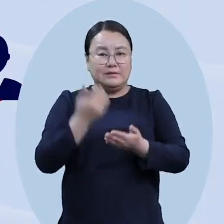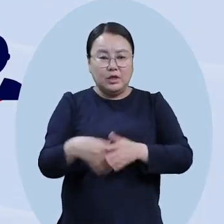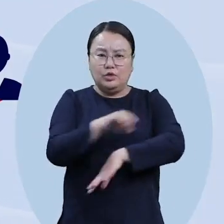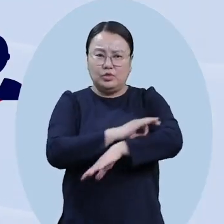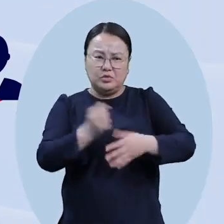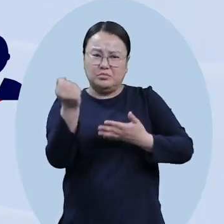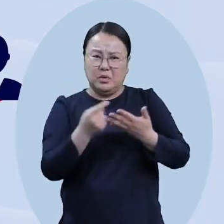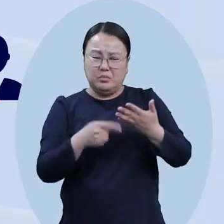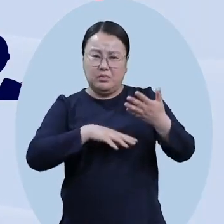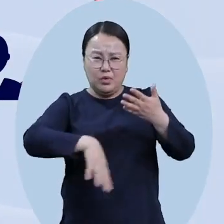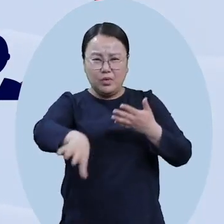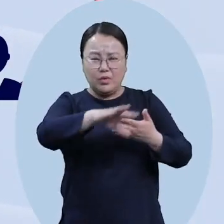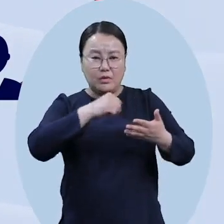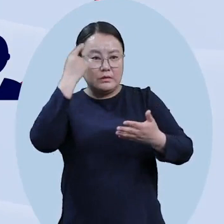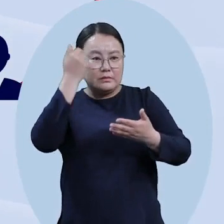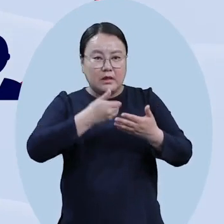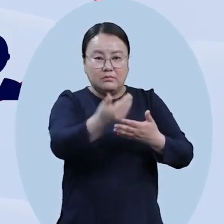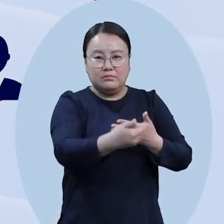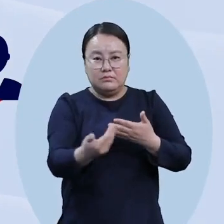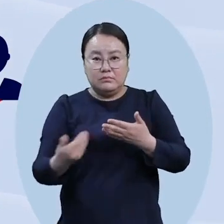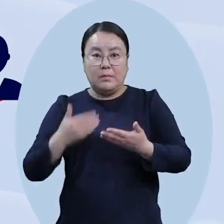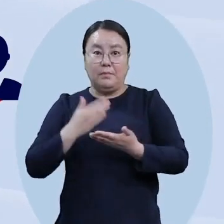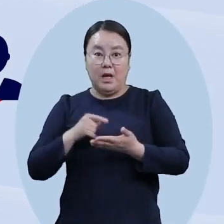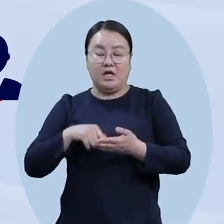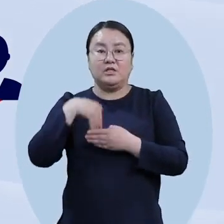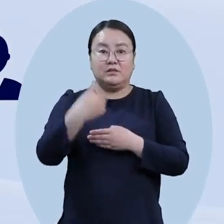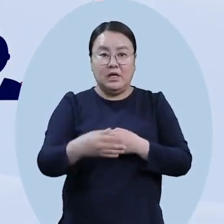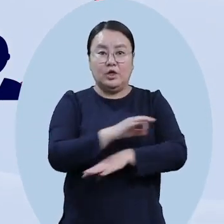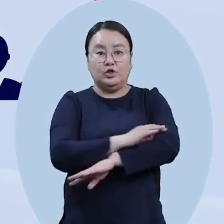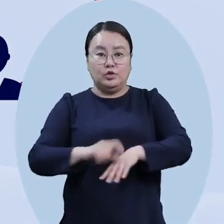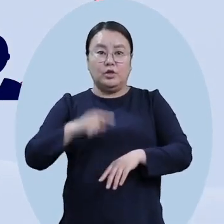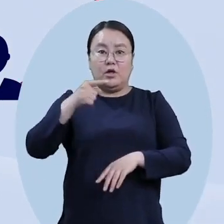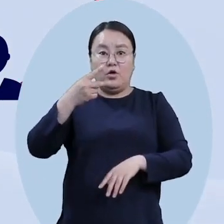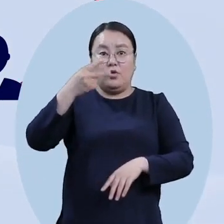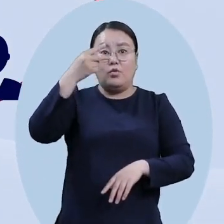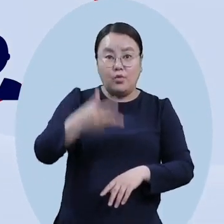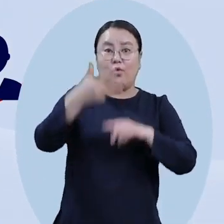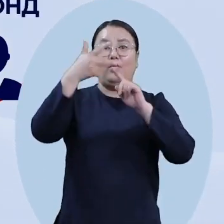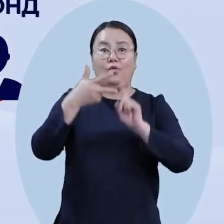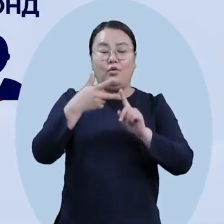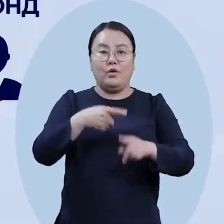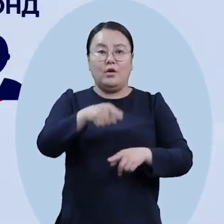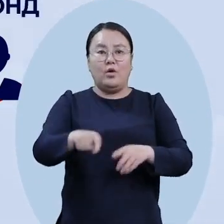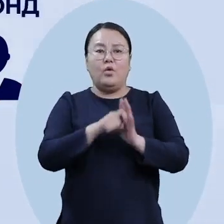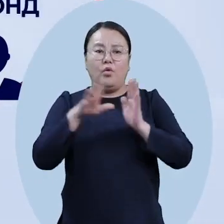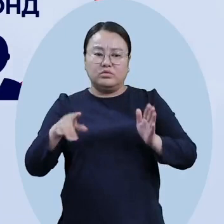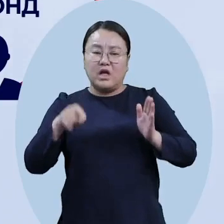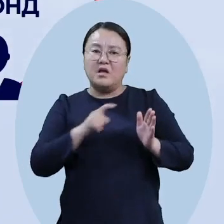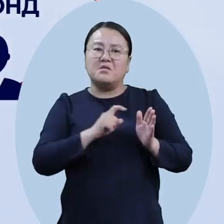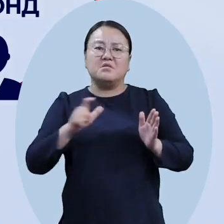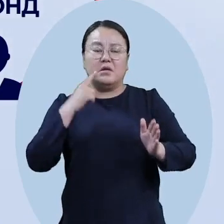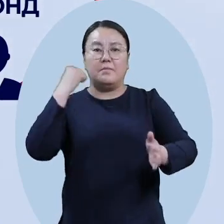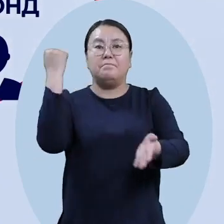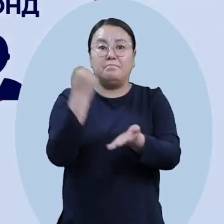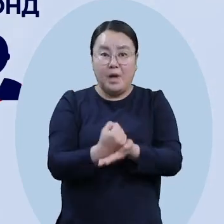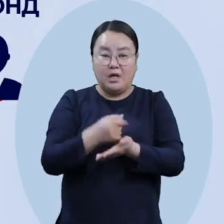зүйл, хэсэг, заалт тус бүрээр санал хураадаг. Үүний дараа төслийг 3 дахь хэлэлцүүлэгт бэлтгэх үүрэг хугацааг тогтоосон